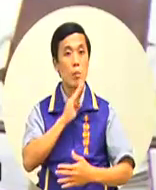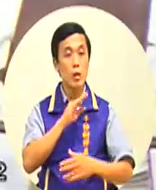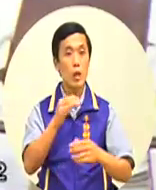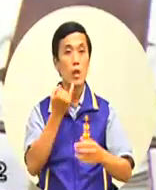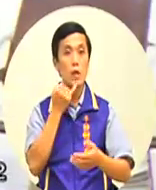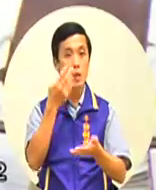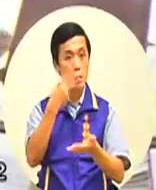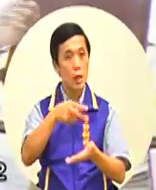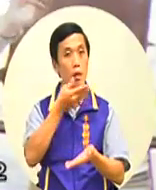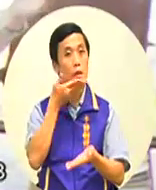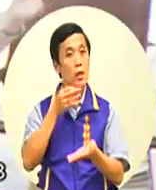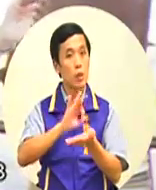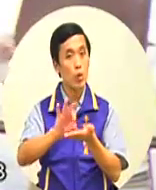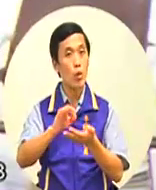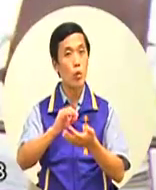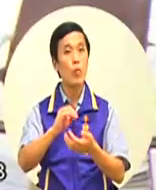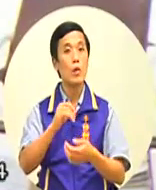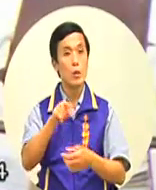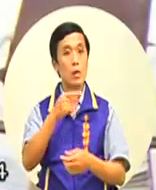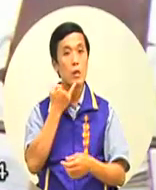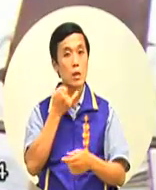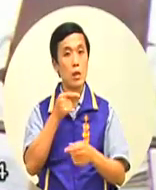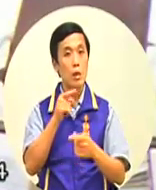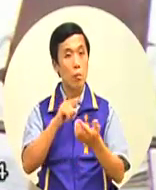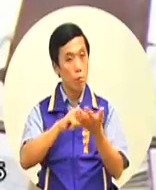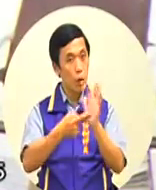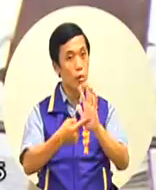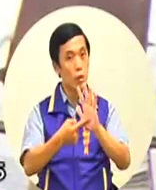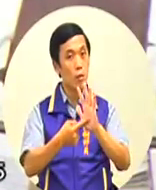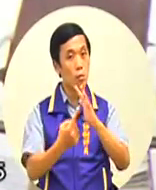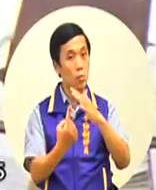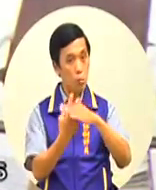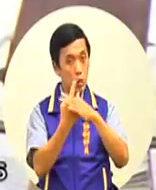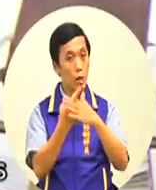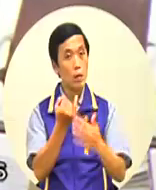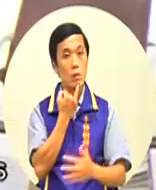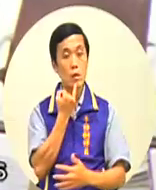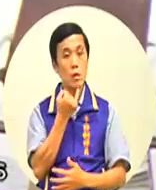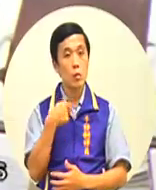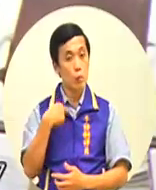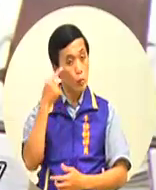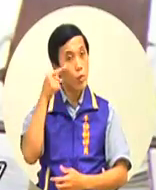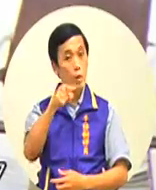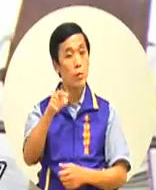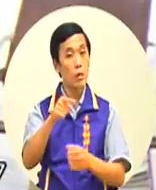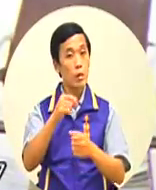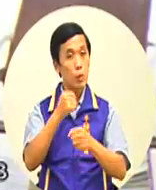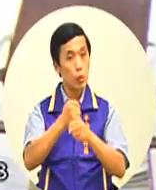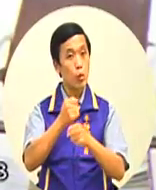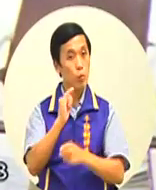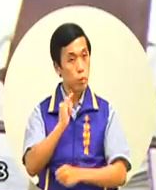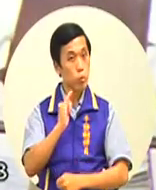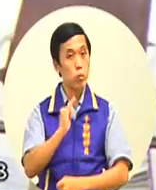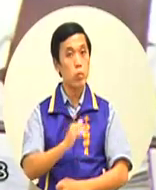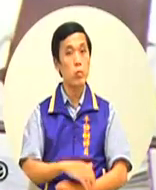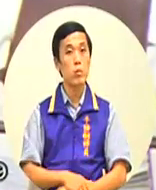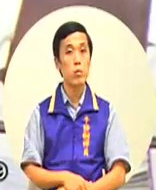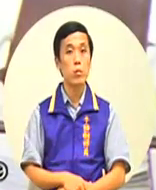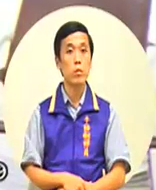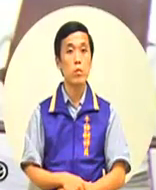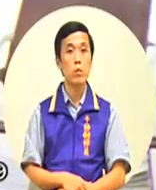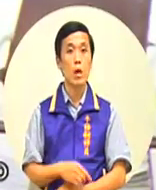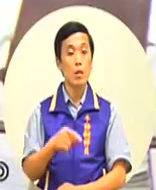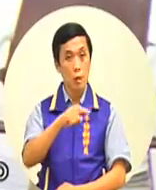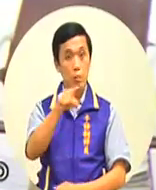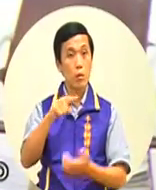子的算是一个标杆嘛，我觉得本席也觉得他们做得很好啊， 真的 那就是因为他